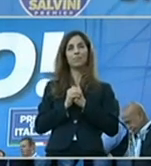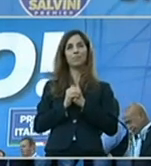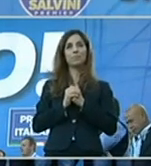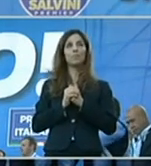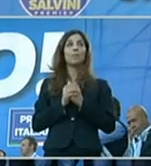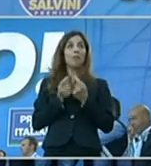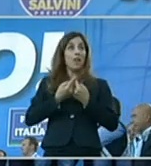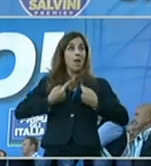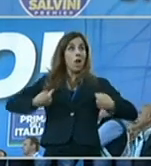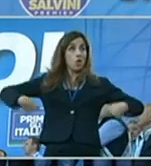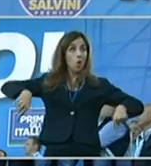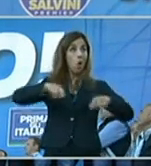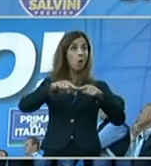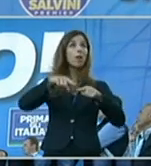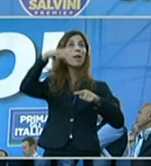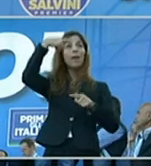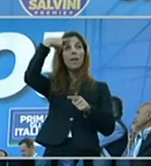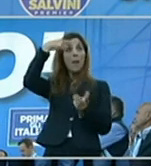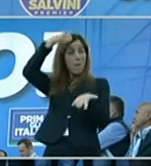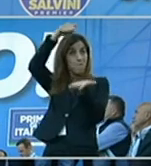Noi siamo testoni.